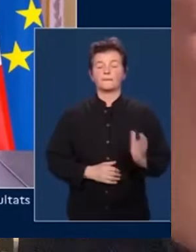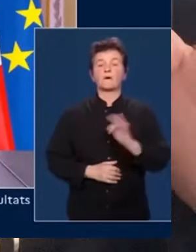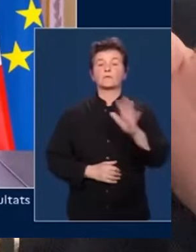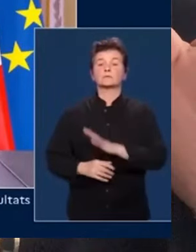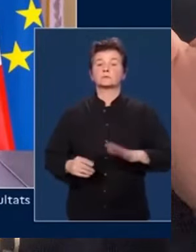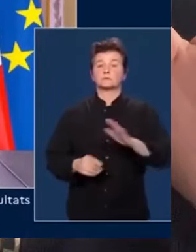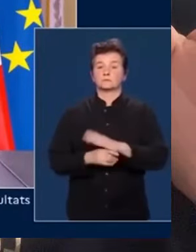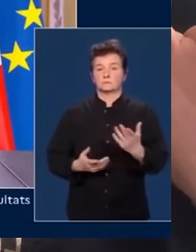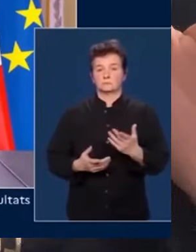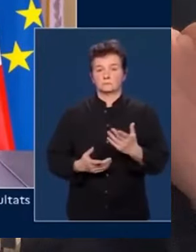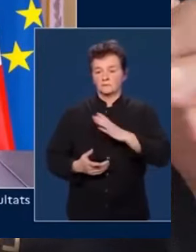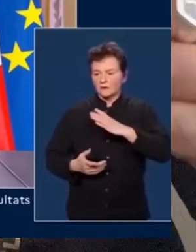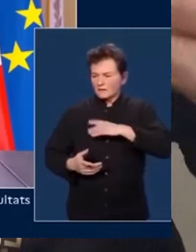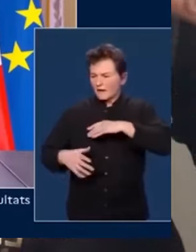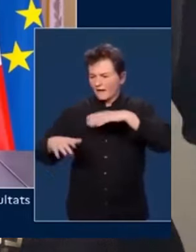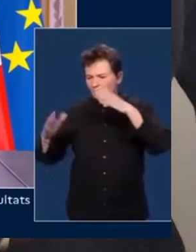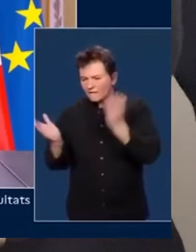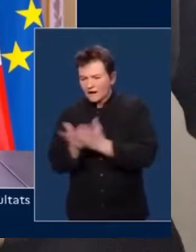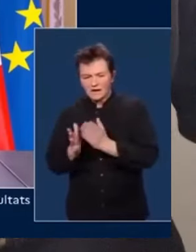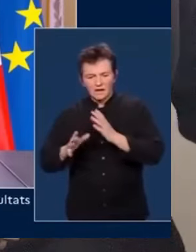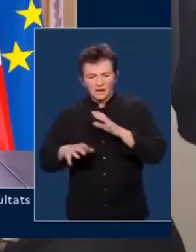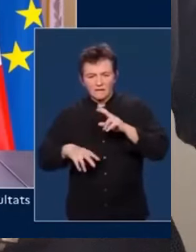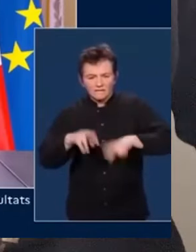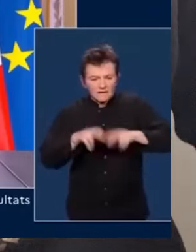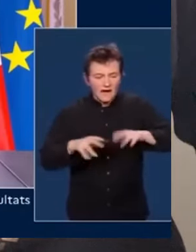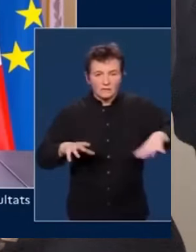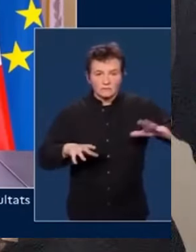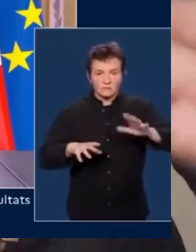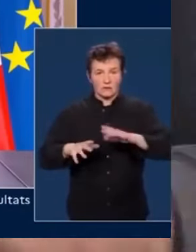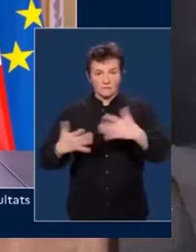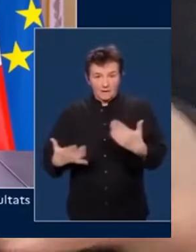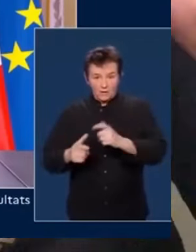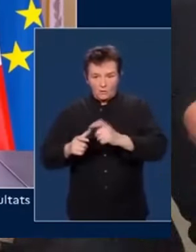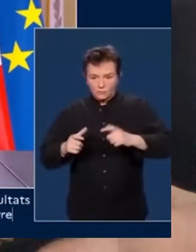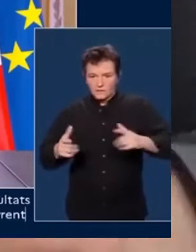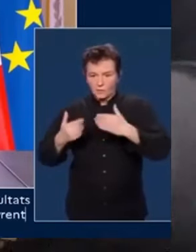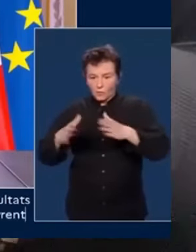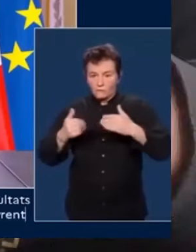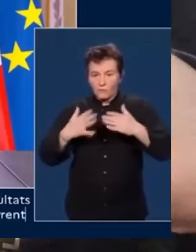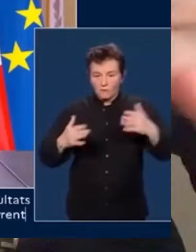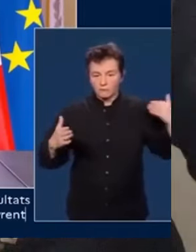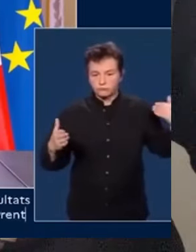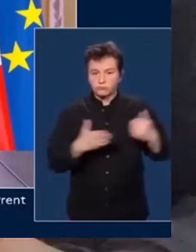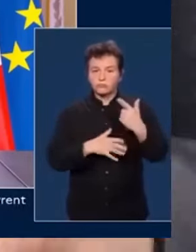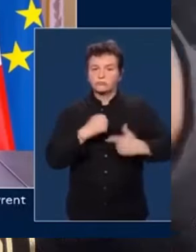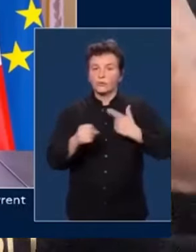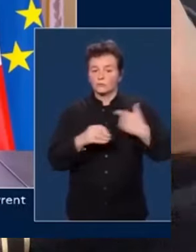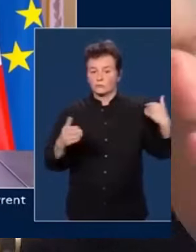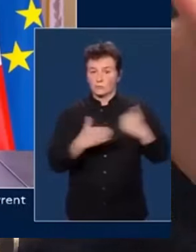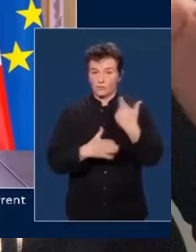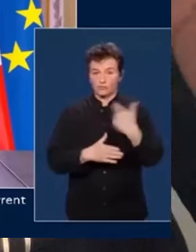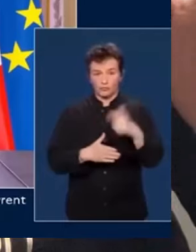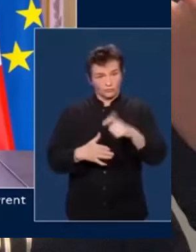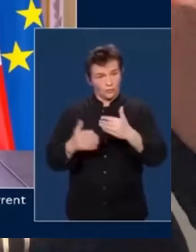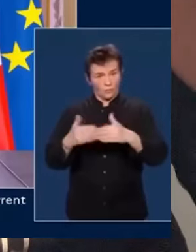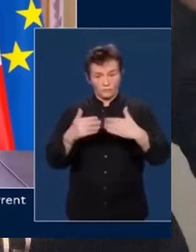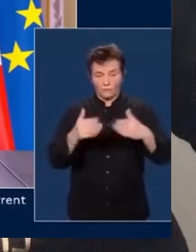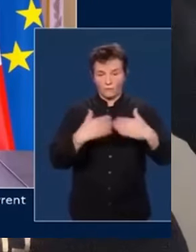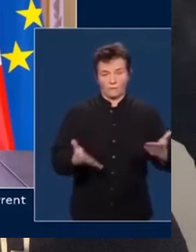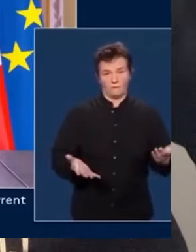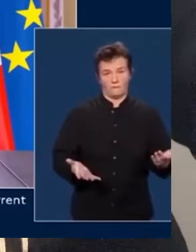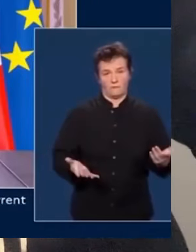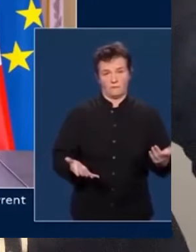discours d'un monsieur qui est seul dans son univers et qui se prend pour l'empereur. C'est pour ça que je le